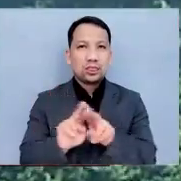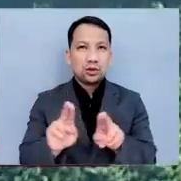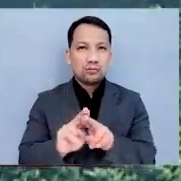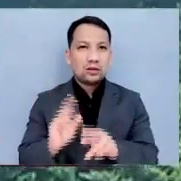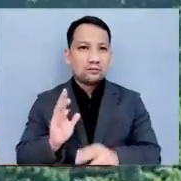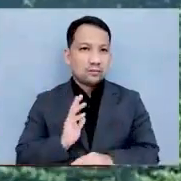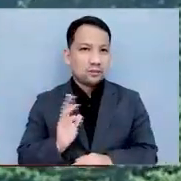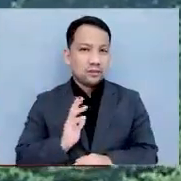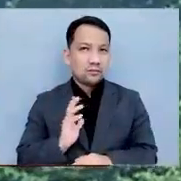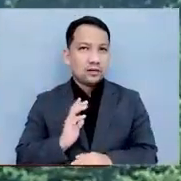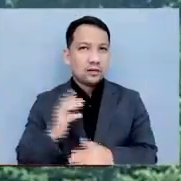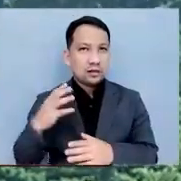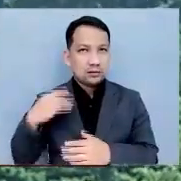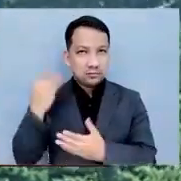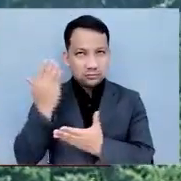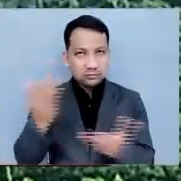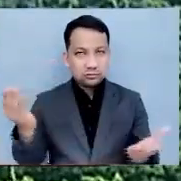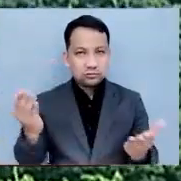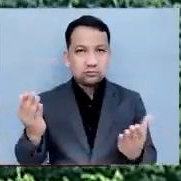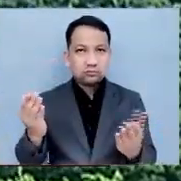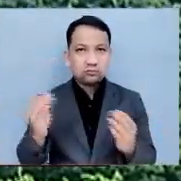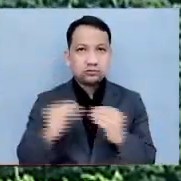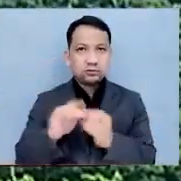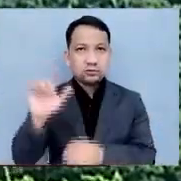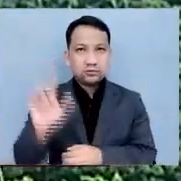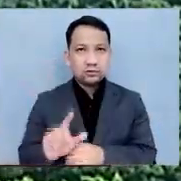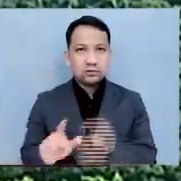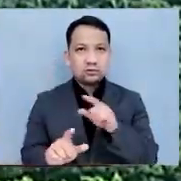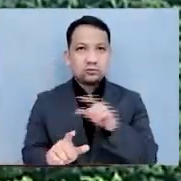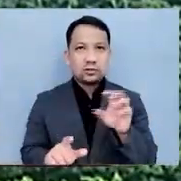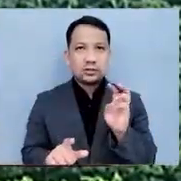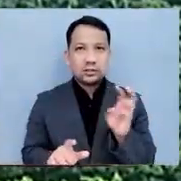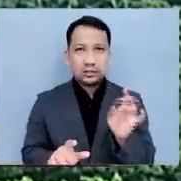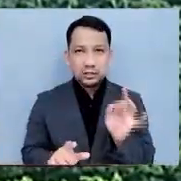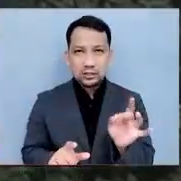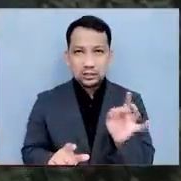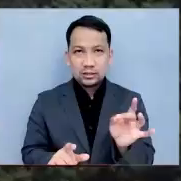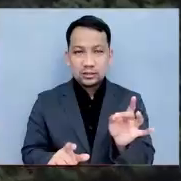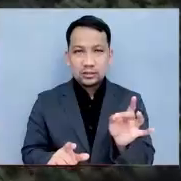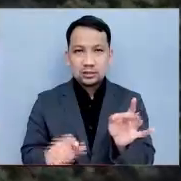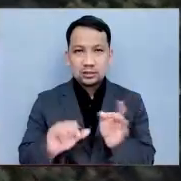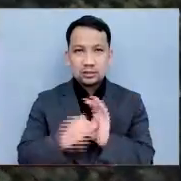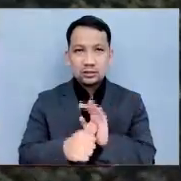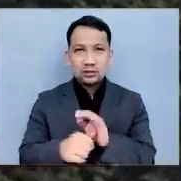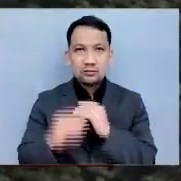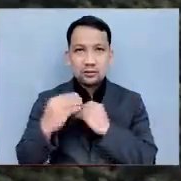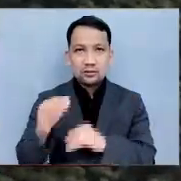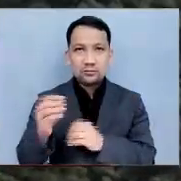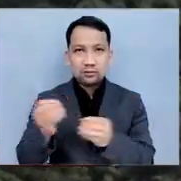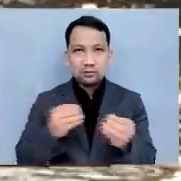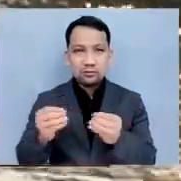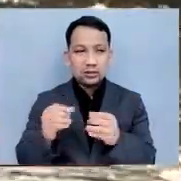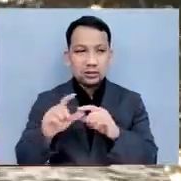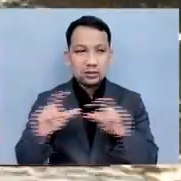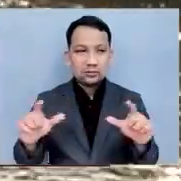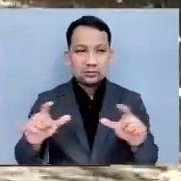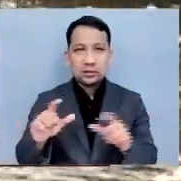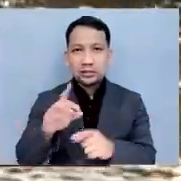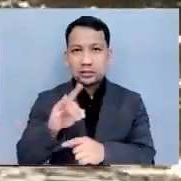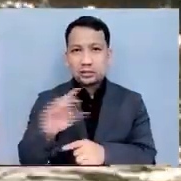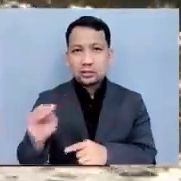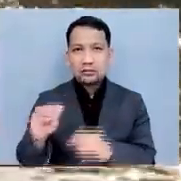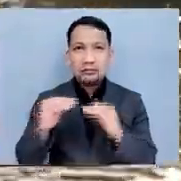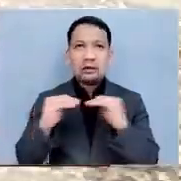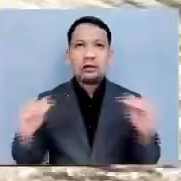Ang iniiwasan ang maging mas mababa sa 180 meters na itinuturing na minimum operating level ng dam. Sa ganyang level